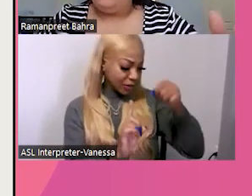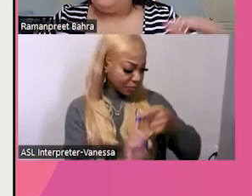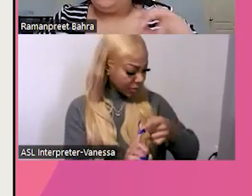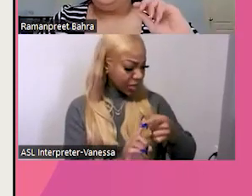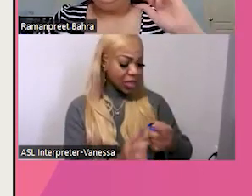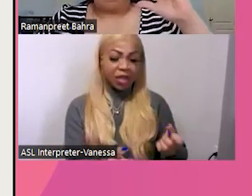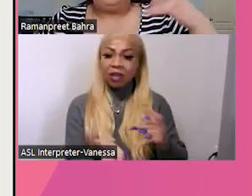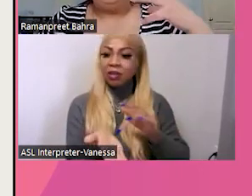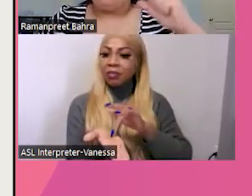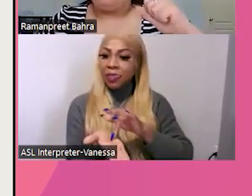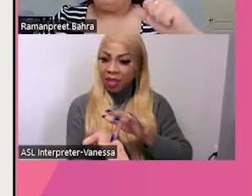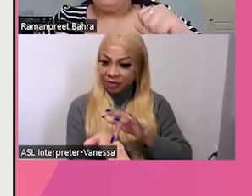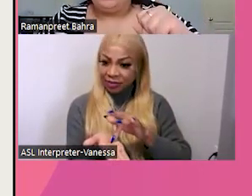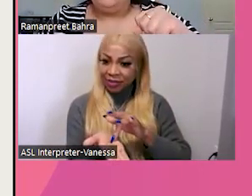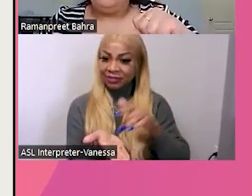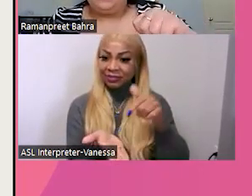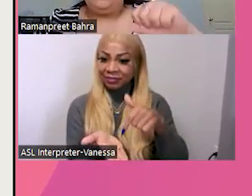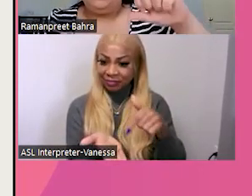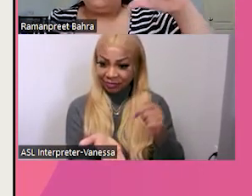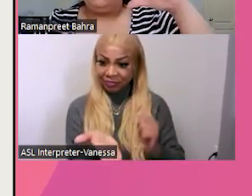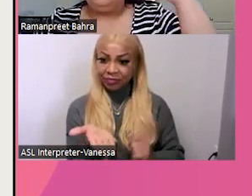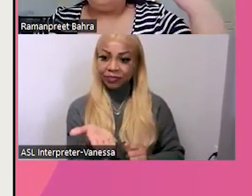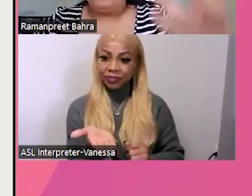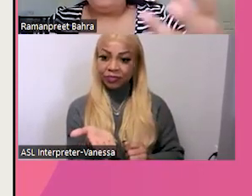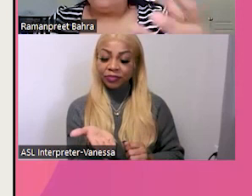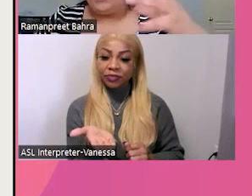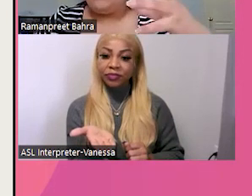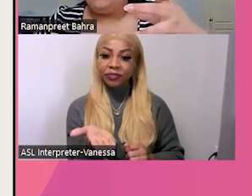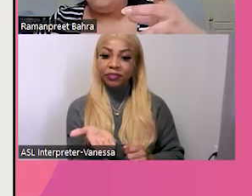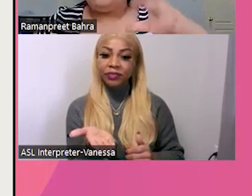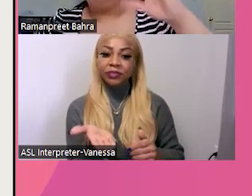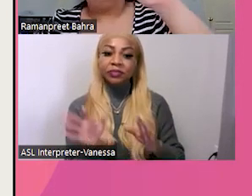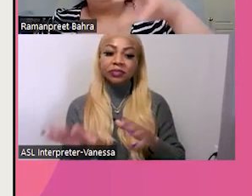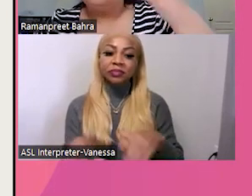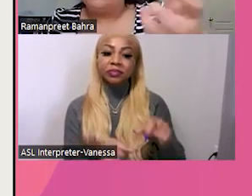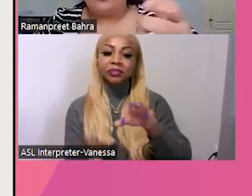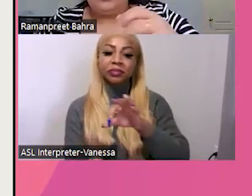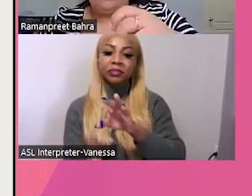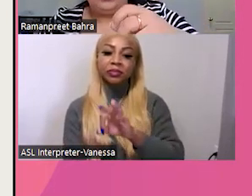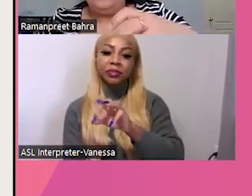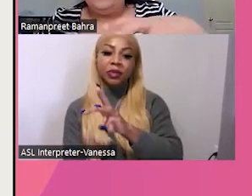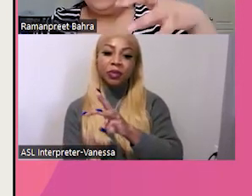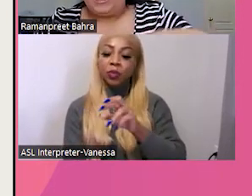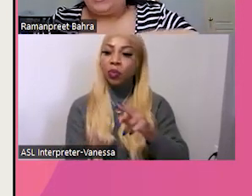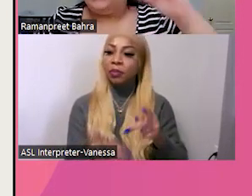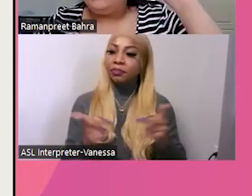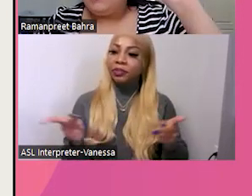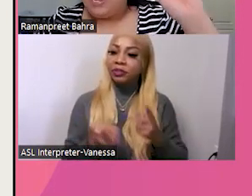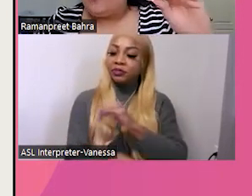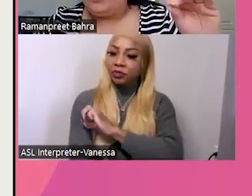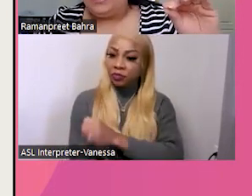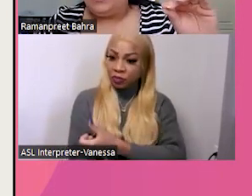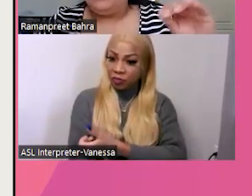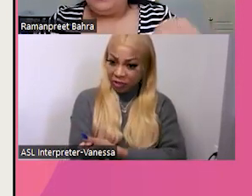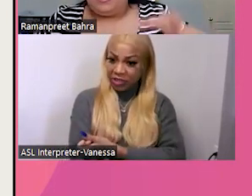capitalistes, je parle de la façon dont peut-être la médecine adopte une position